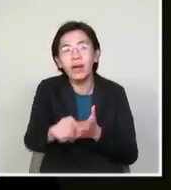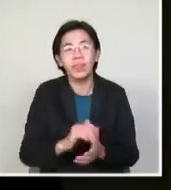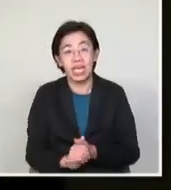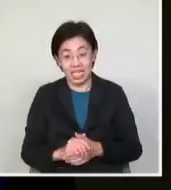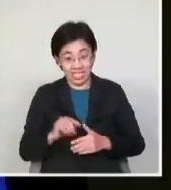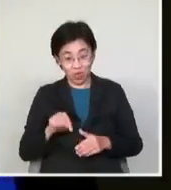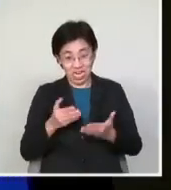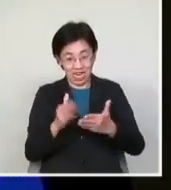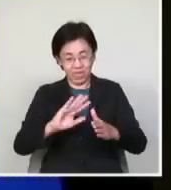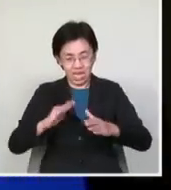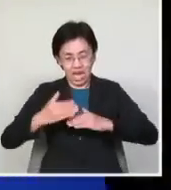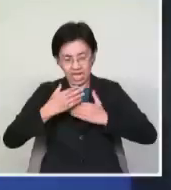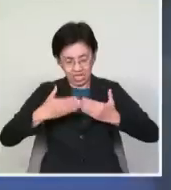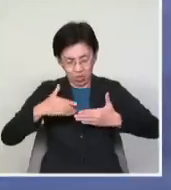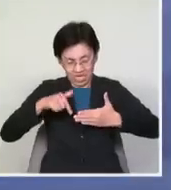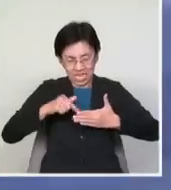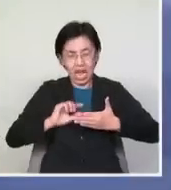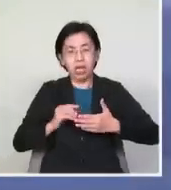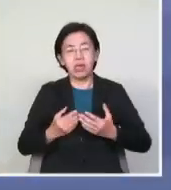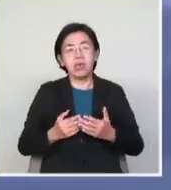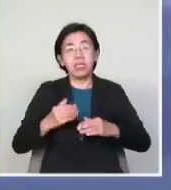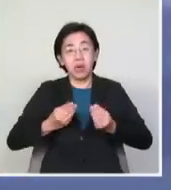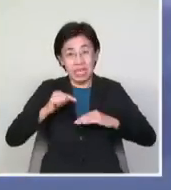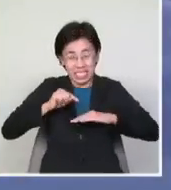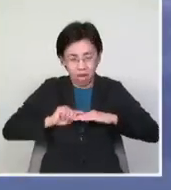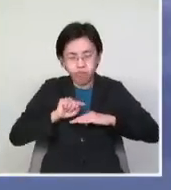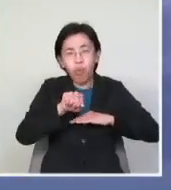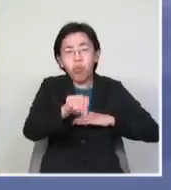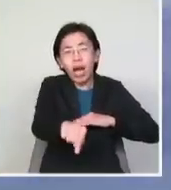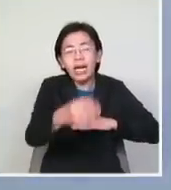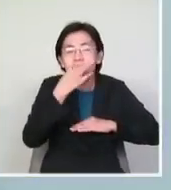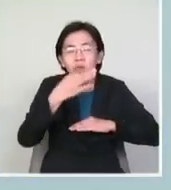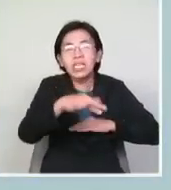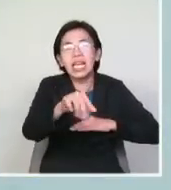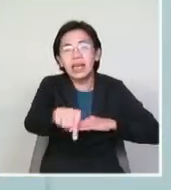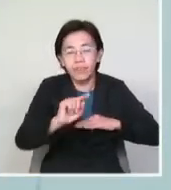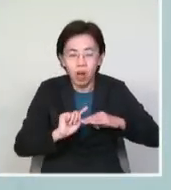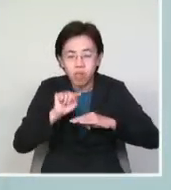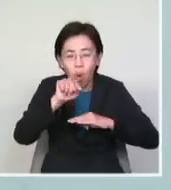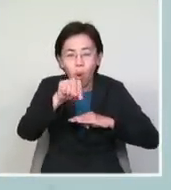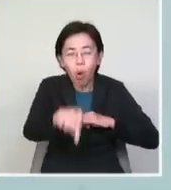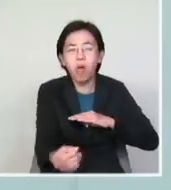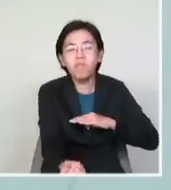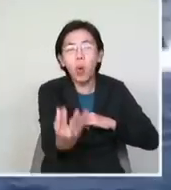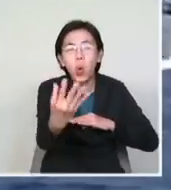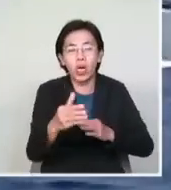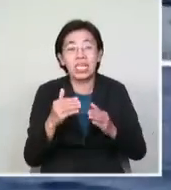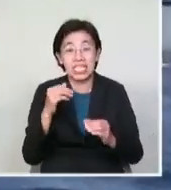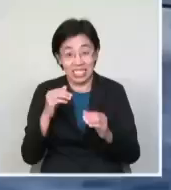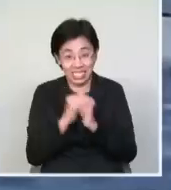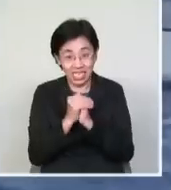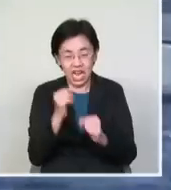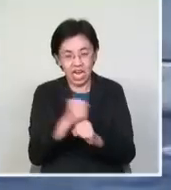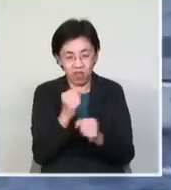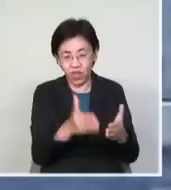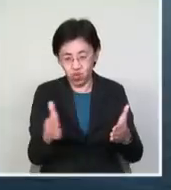ของตัวเองนะคะ2ลูกด้วยกันไปตกในน่านน้ำในทะเลจีนใต้ซึ่งจุดนั้นเนี่ยจีนก็กำลังมีการซ้อมรบ